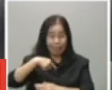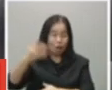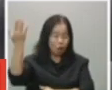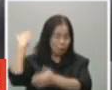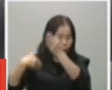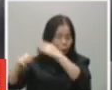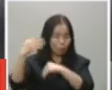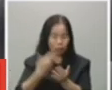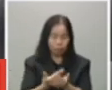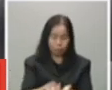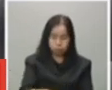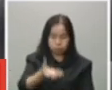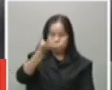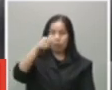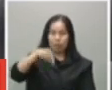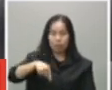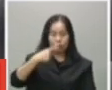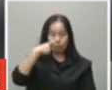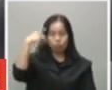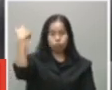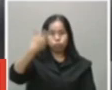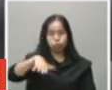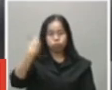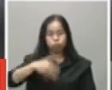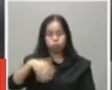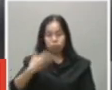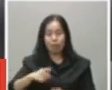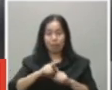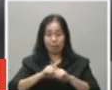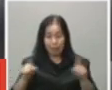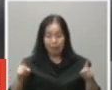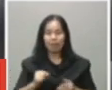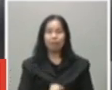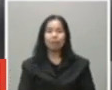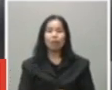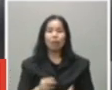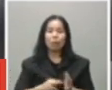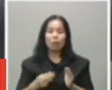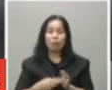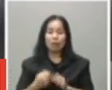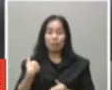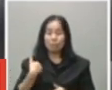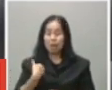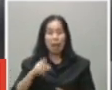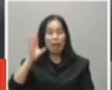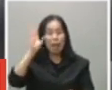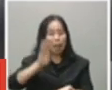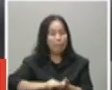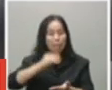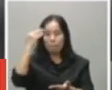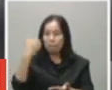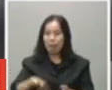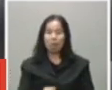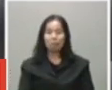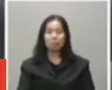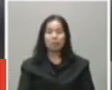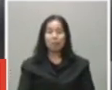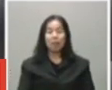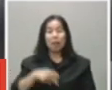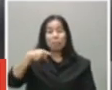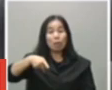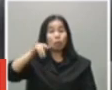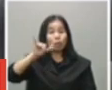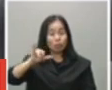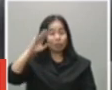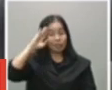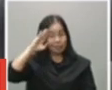ทยผมไม่ทราบแกขอมาเป็นตำแหน่งนี้เองหรือเปล่าแต่ที่แน่นอนครับได้สถิติใหม่ไปเป็นที่เรียบร้อยพลเอกประยุทธ์เป็นนาย